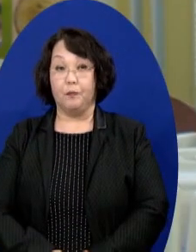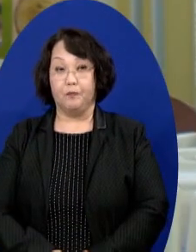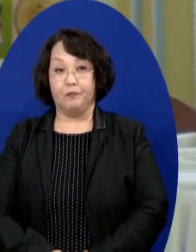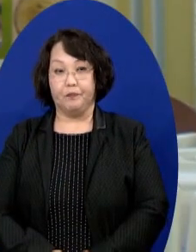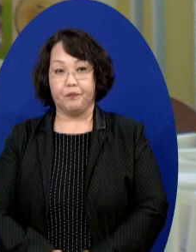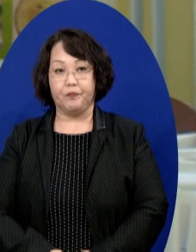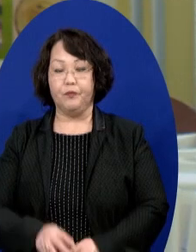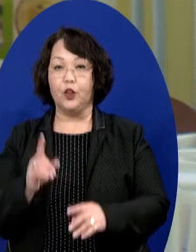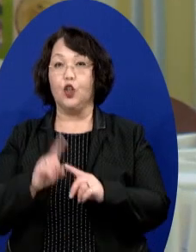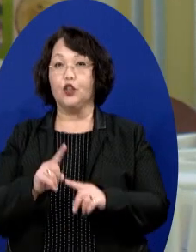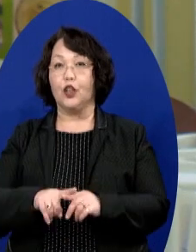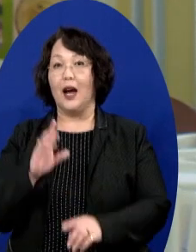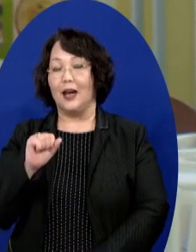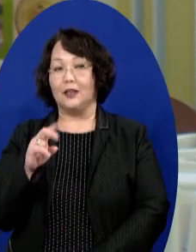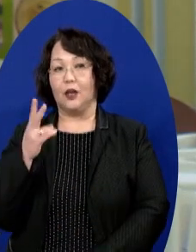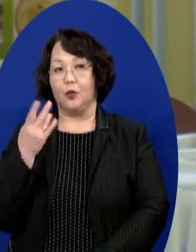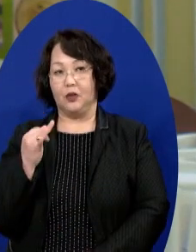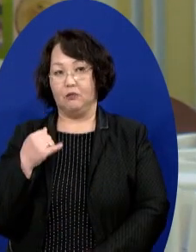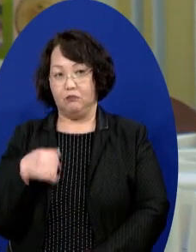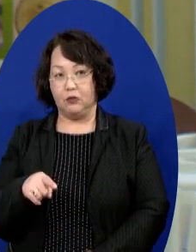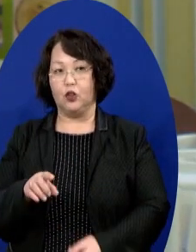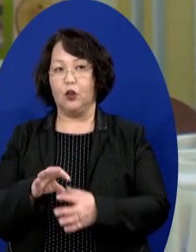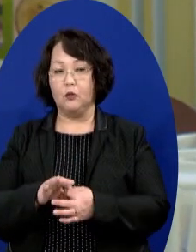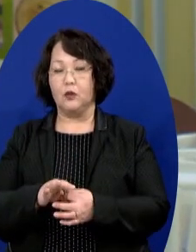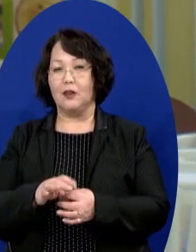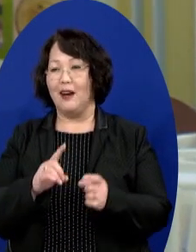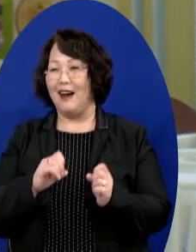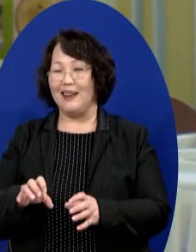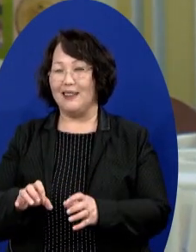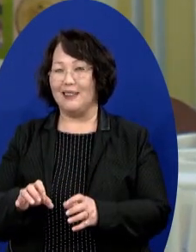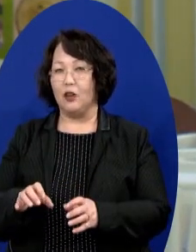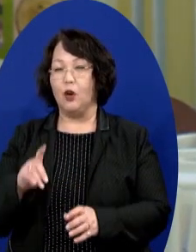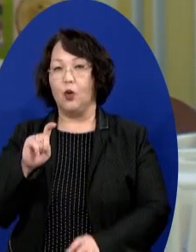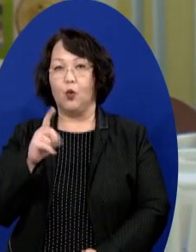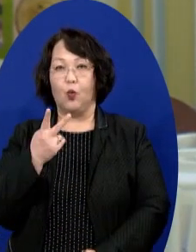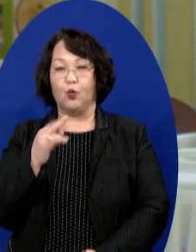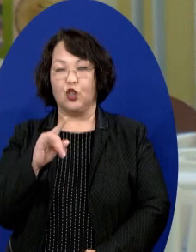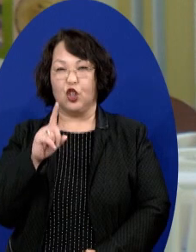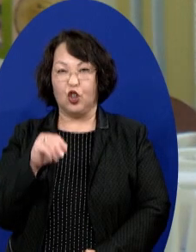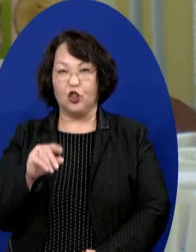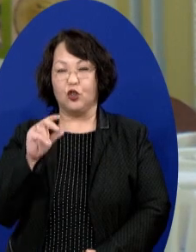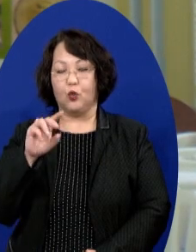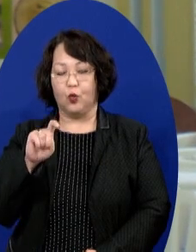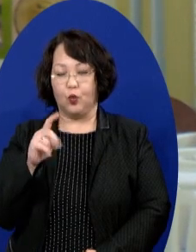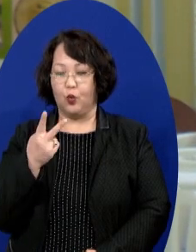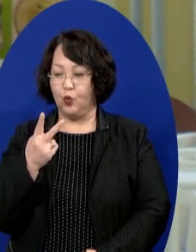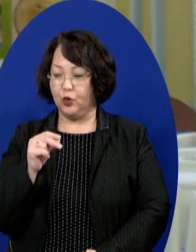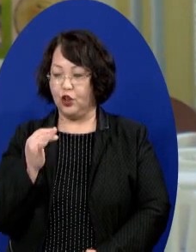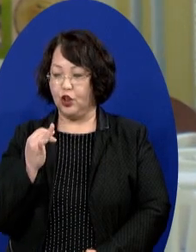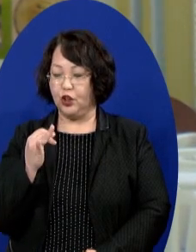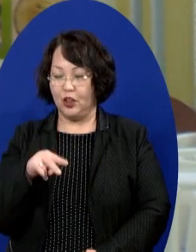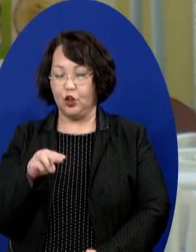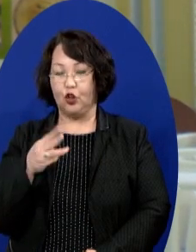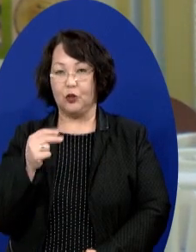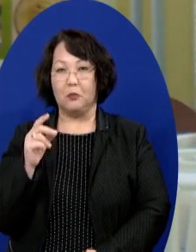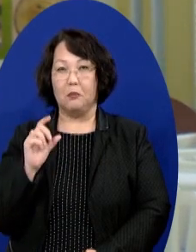Хөдөө аж ахуйн гаралтай хаягдлыг баг температурт хүчилтөрөгч багтаа орчинд боловсруулахаар органик нүүрс төрөгч